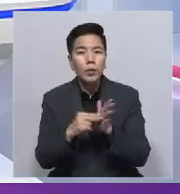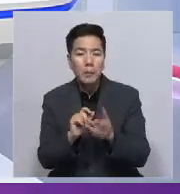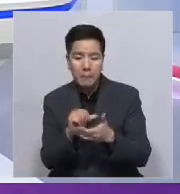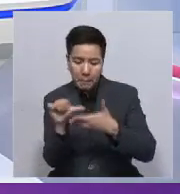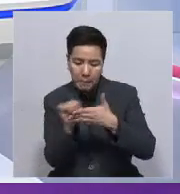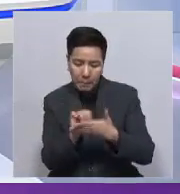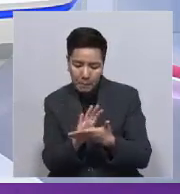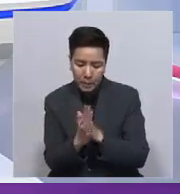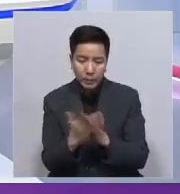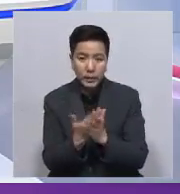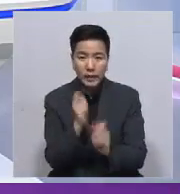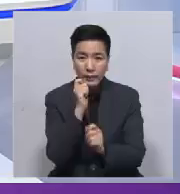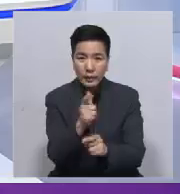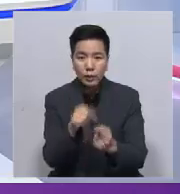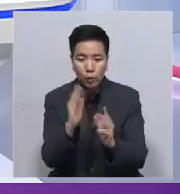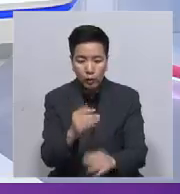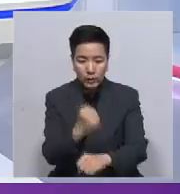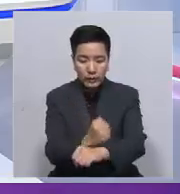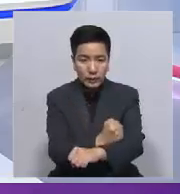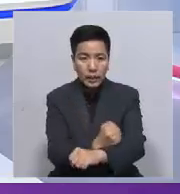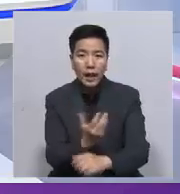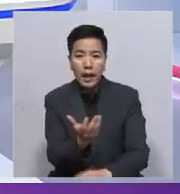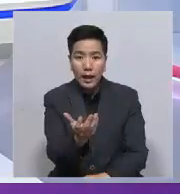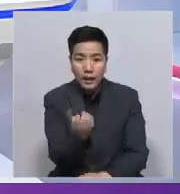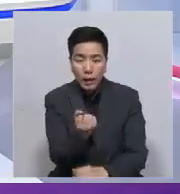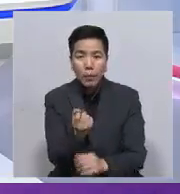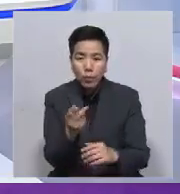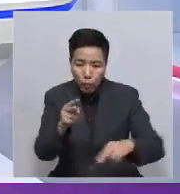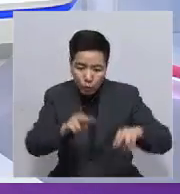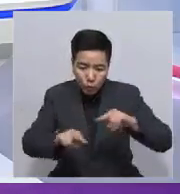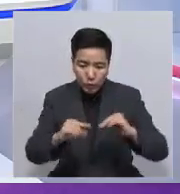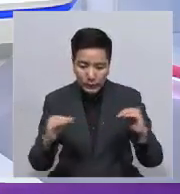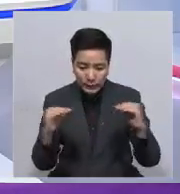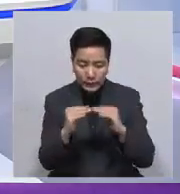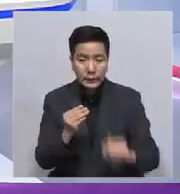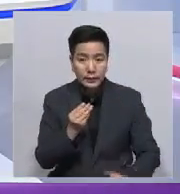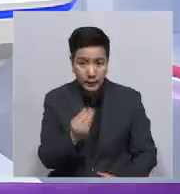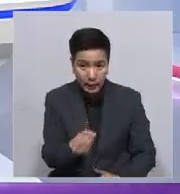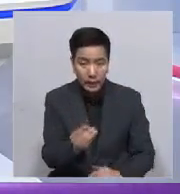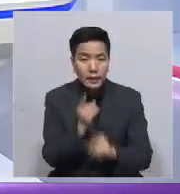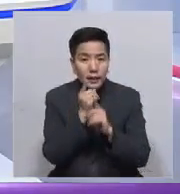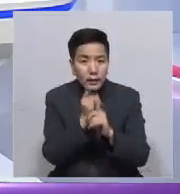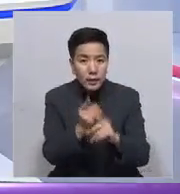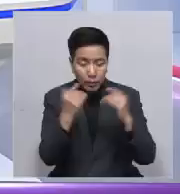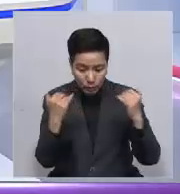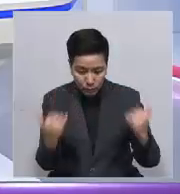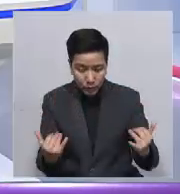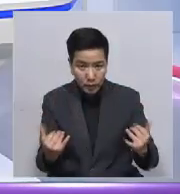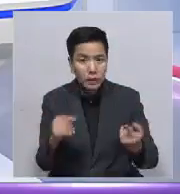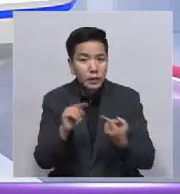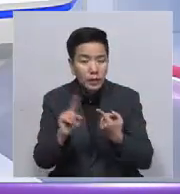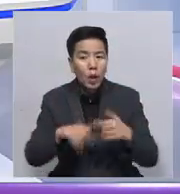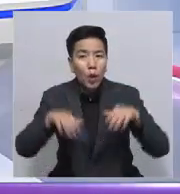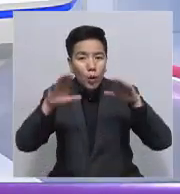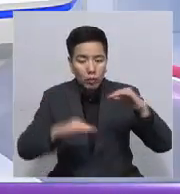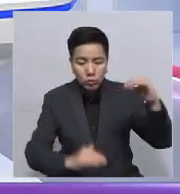การปรับแก้ไขการจ่ายเงินทดแทนให้กับลูกจ้างให้ได้รับความคุ้มครองและได้รับสิทธิประโยชน์สอดคล้องกับสถานการณ์ปัจจุบันแล้